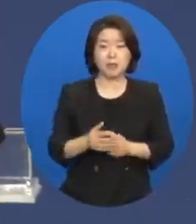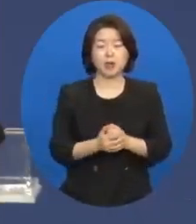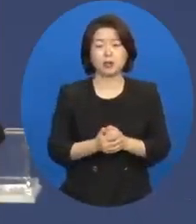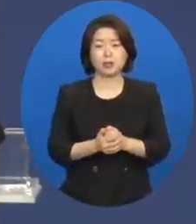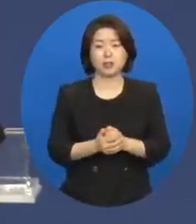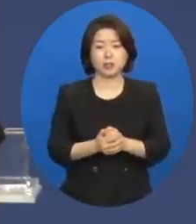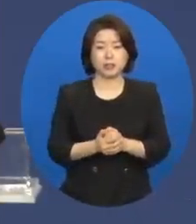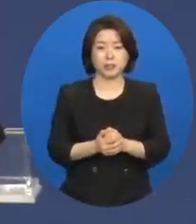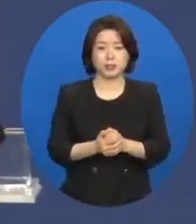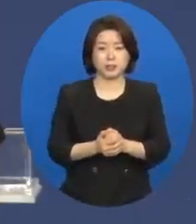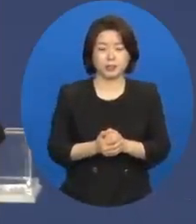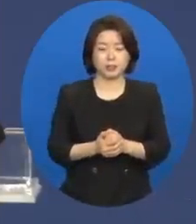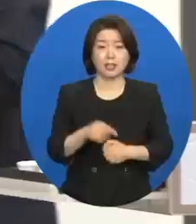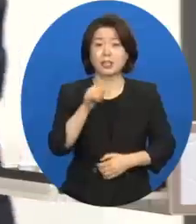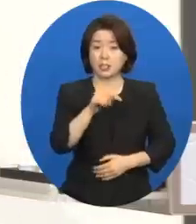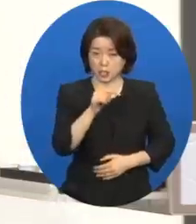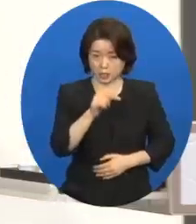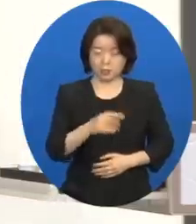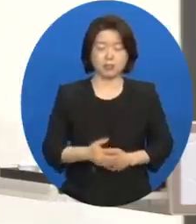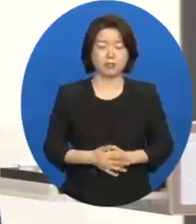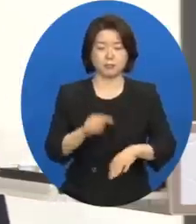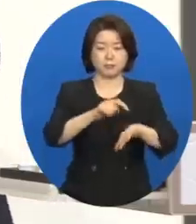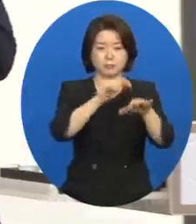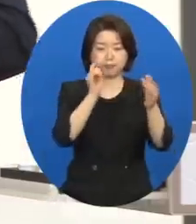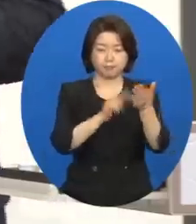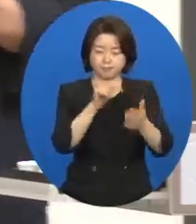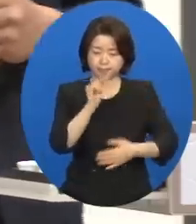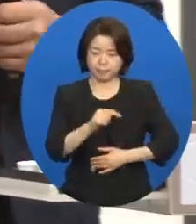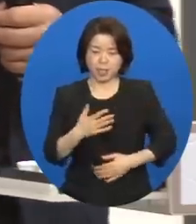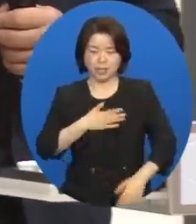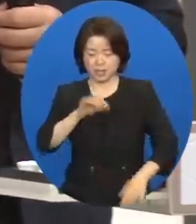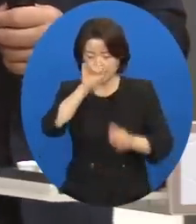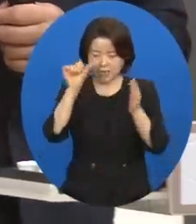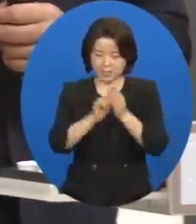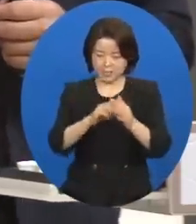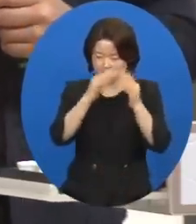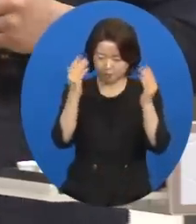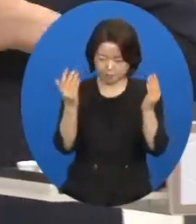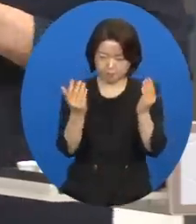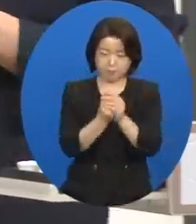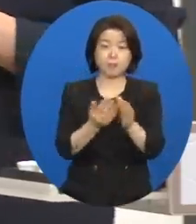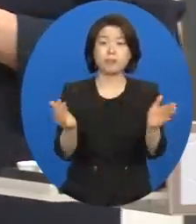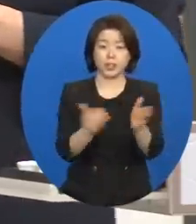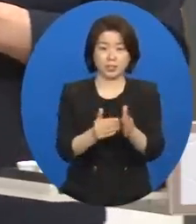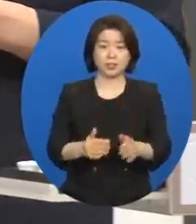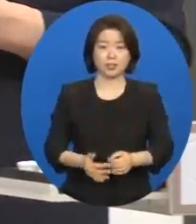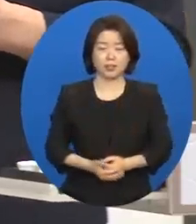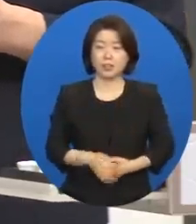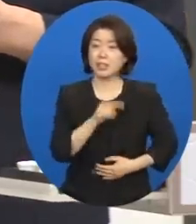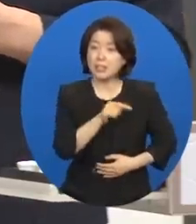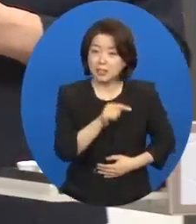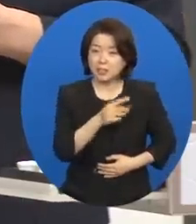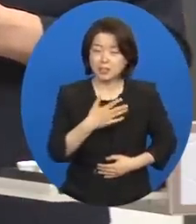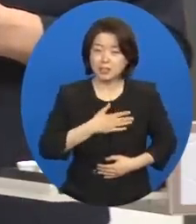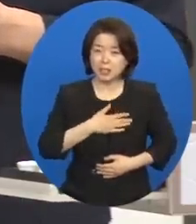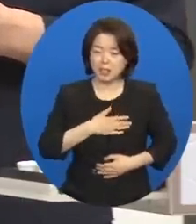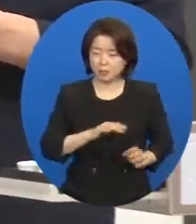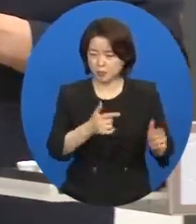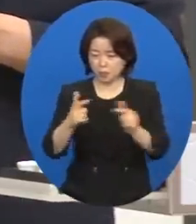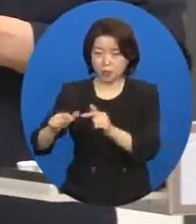그러니까 이제 여기서 마음이 이토록 내 인생의 전부고 만약에 이것이 내 모든